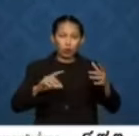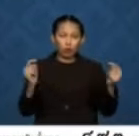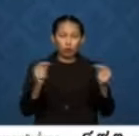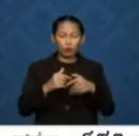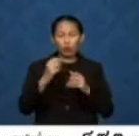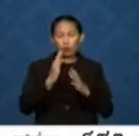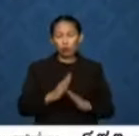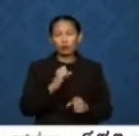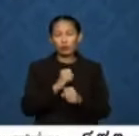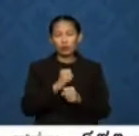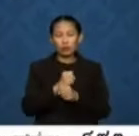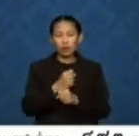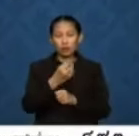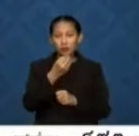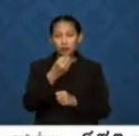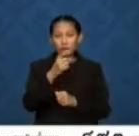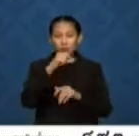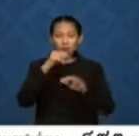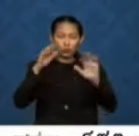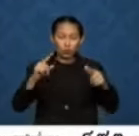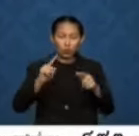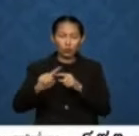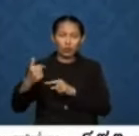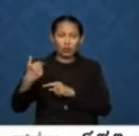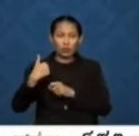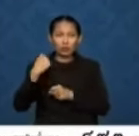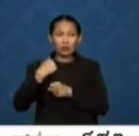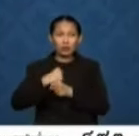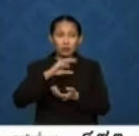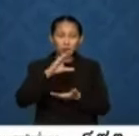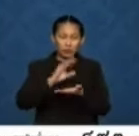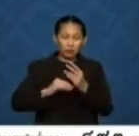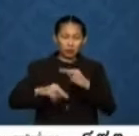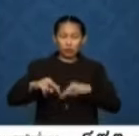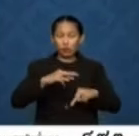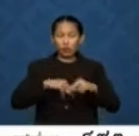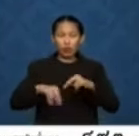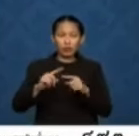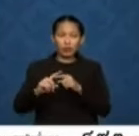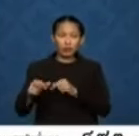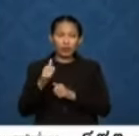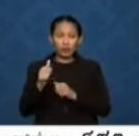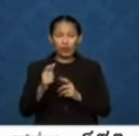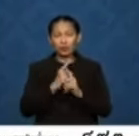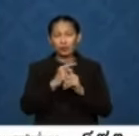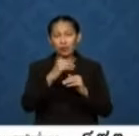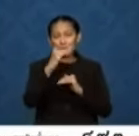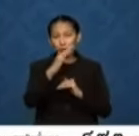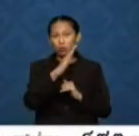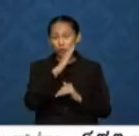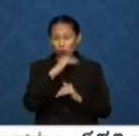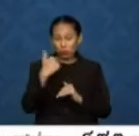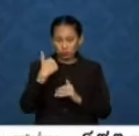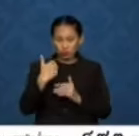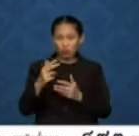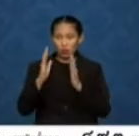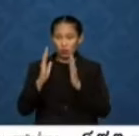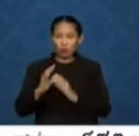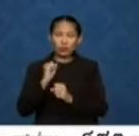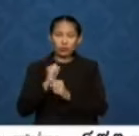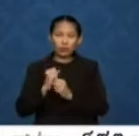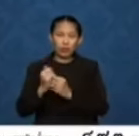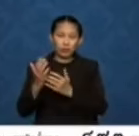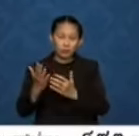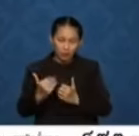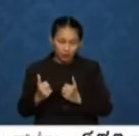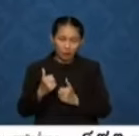การเลี้ยงนกแอ่นกินรังในอาคารที่อยู่อาศัยให้สามารถเก็บหรือครอบครองรังนกได้ตามกำหนดถ้าเกิดได้รับอนุญาตจากเจ้าพนักง